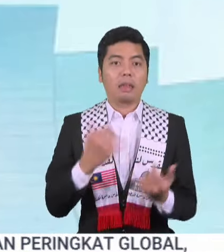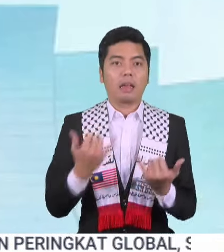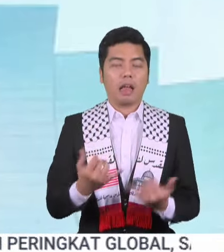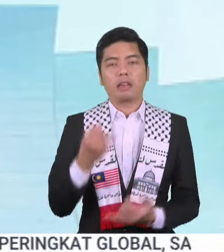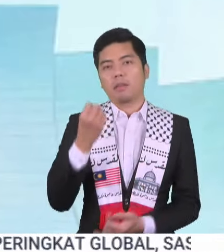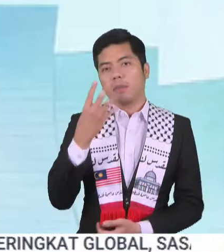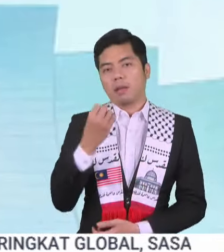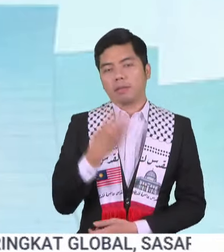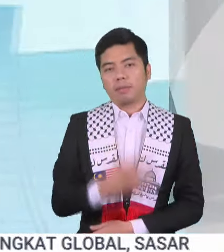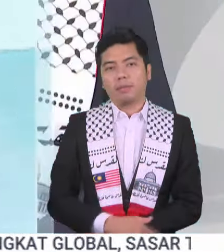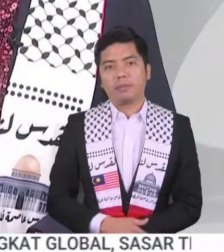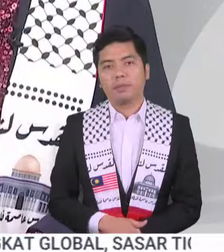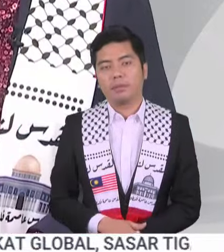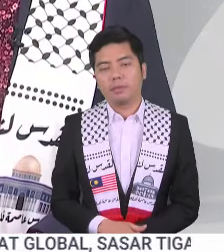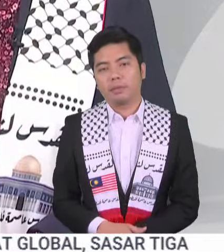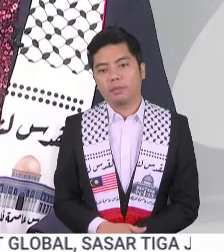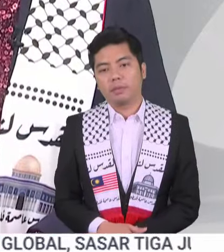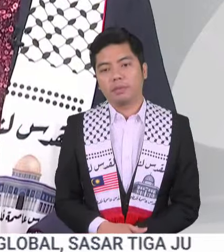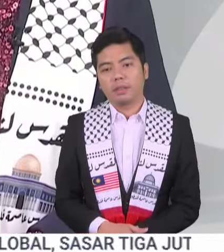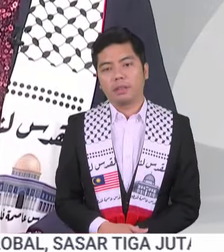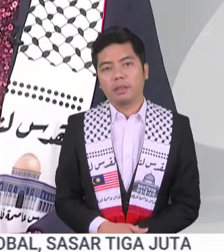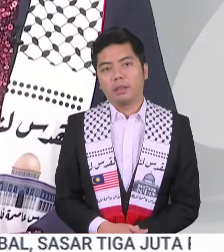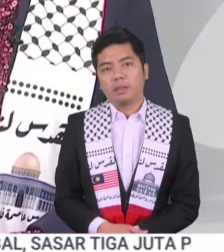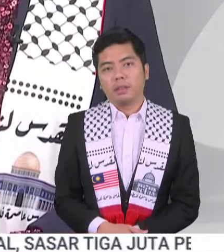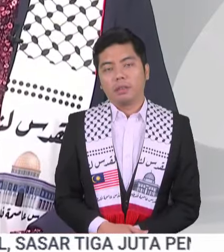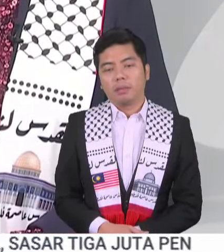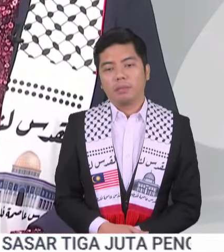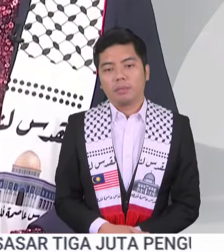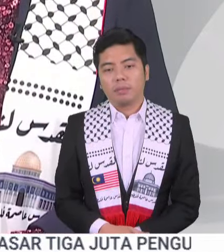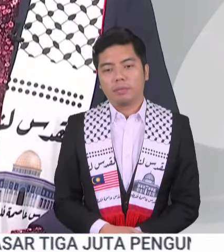di Seremban. Silakan, Azlina.